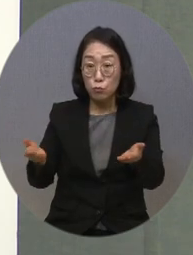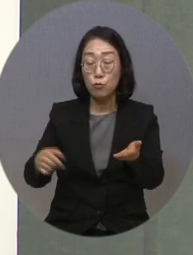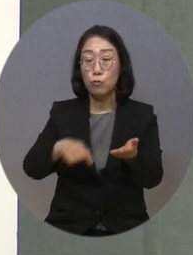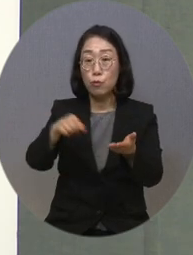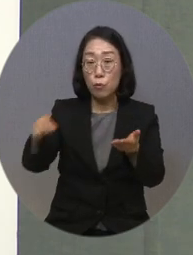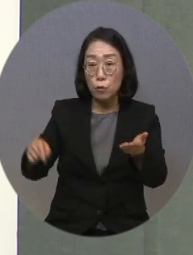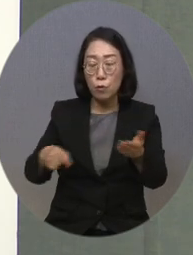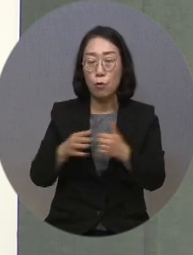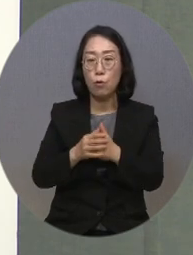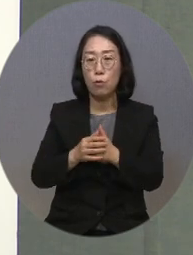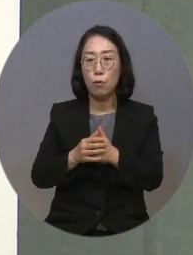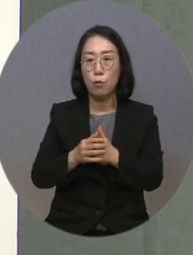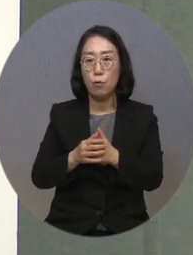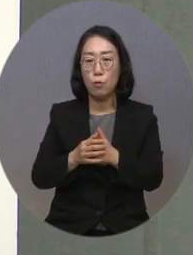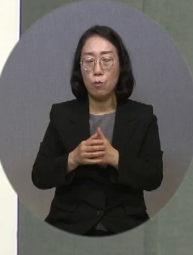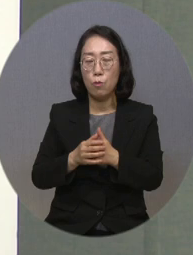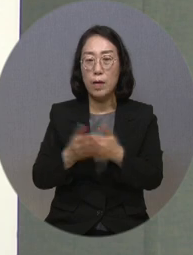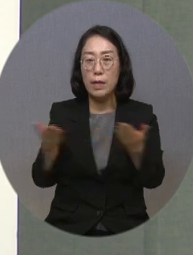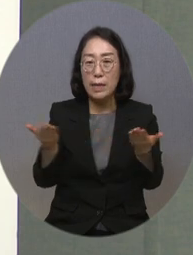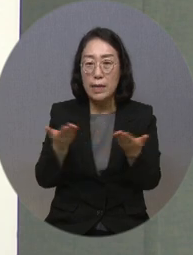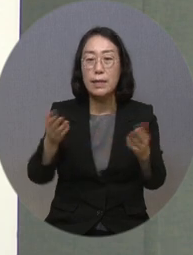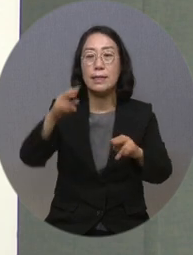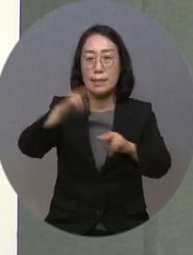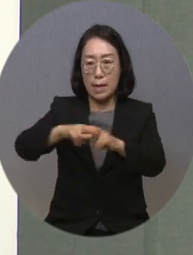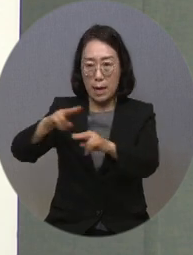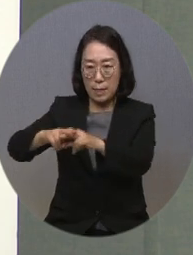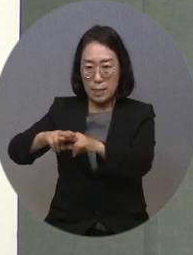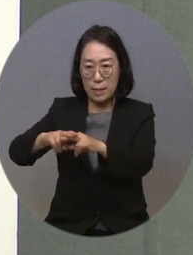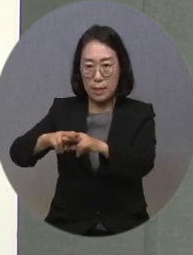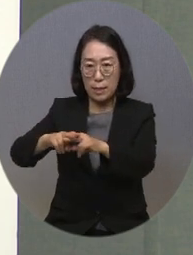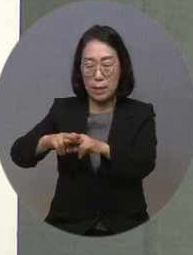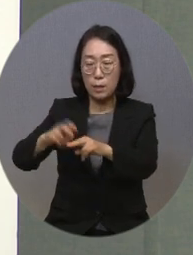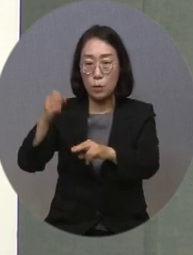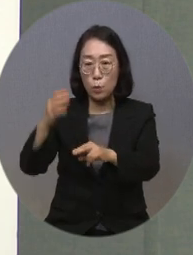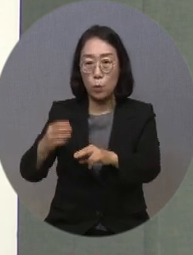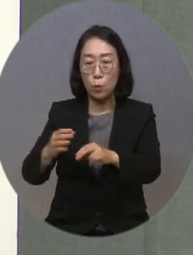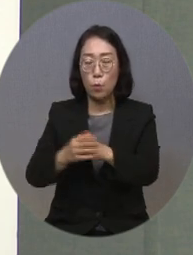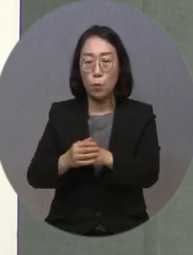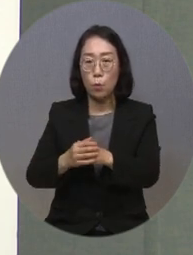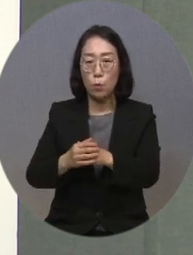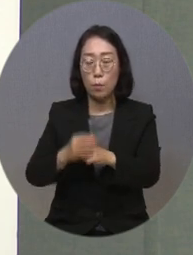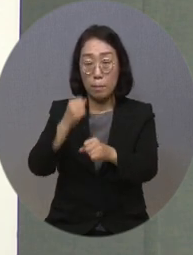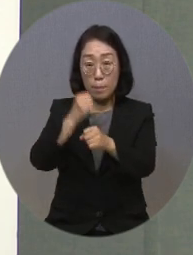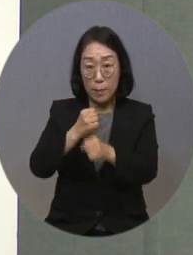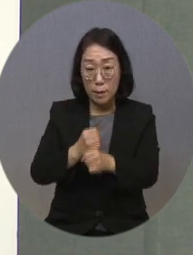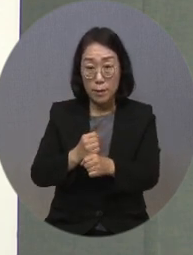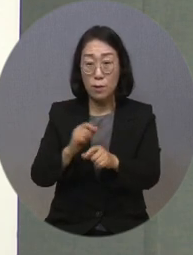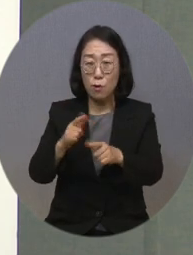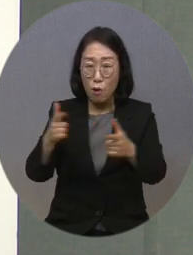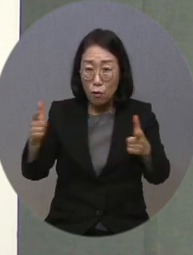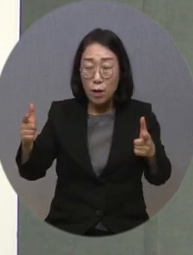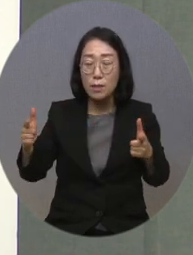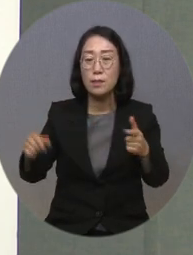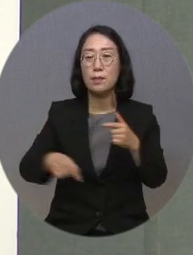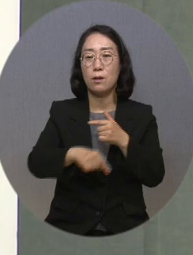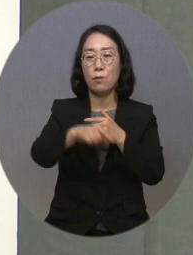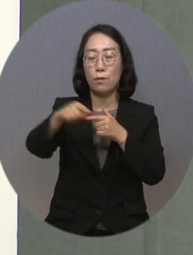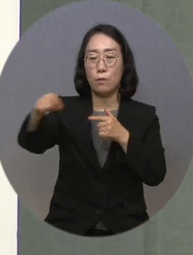가지의 고용 효과라든가 생산 능력이라든가 등등 모든 것을